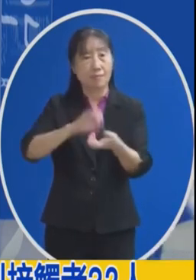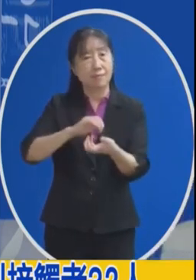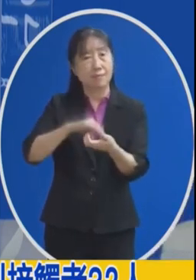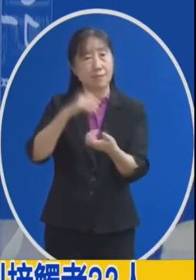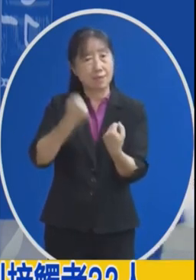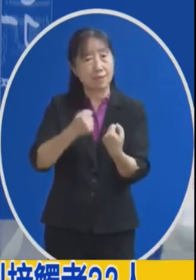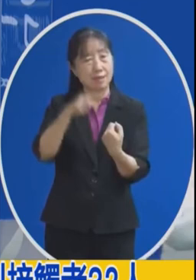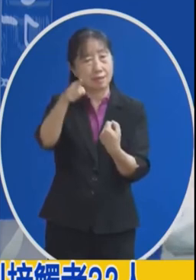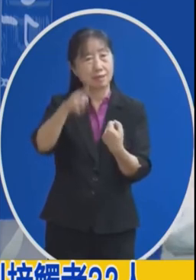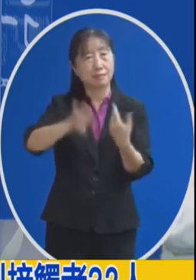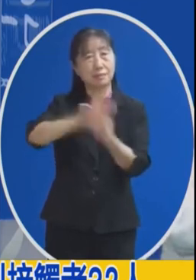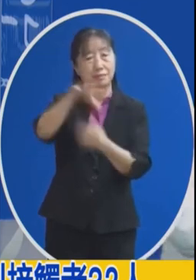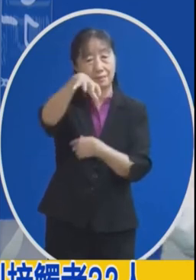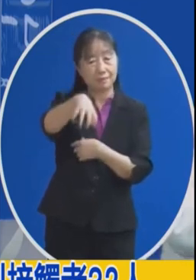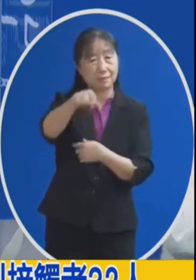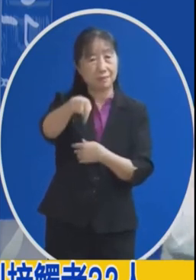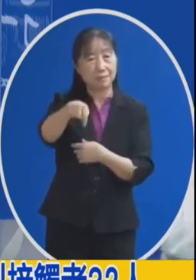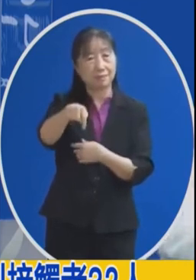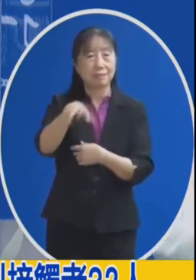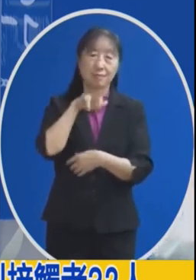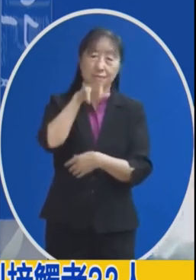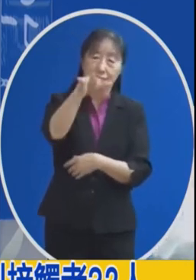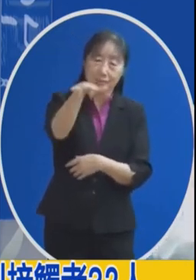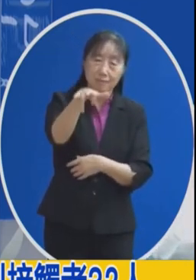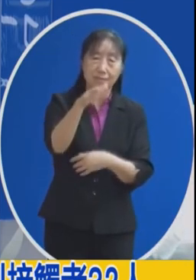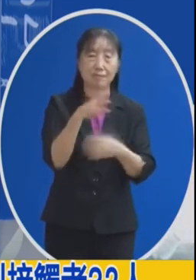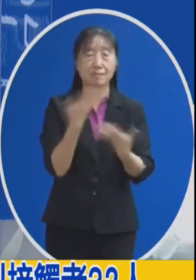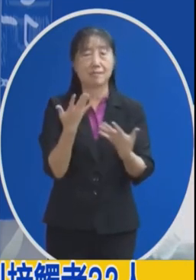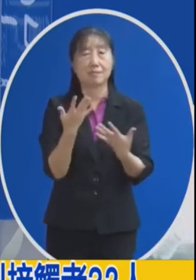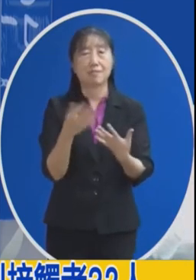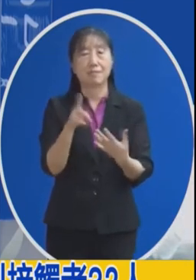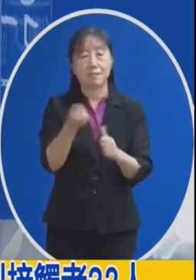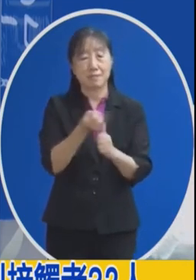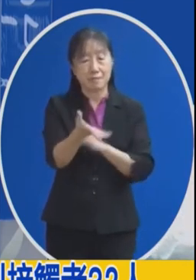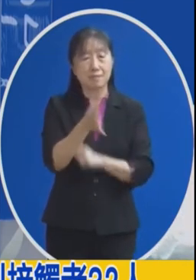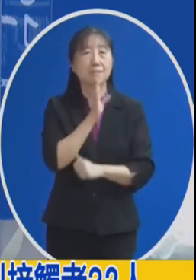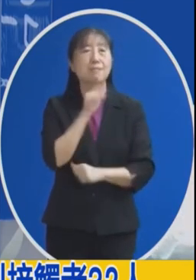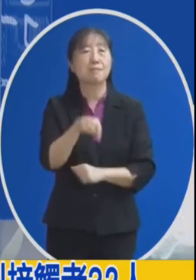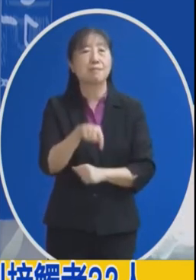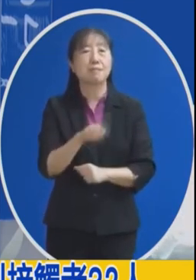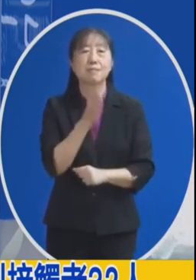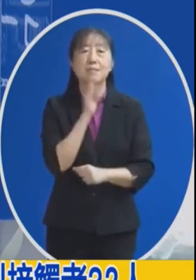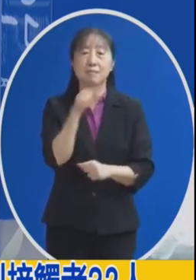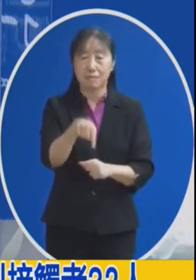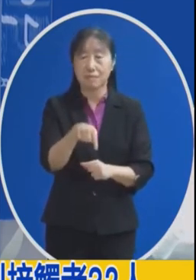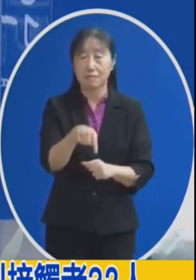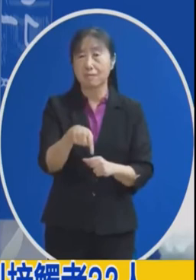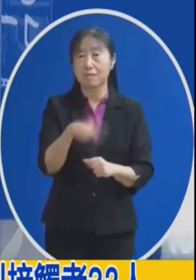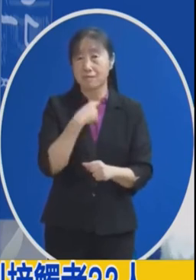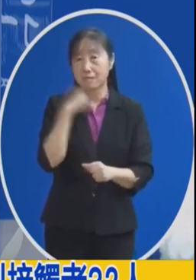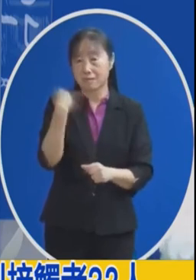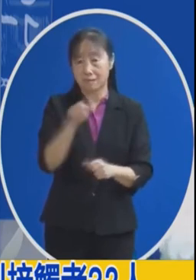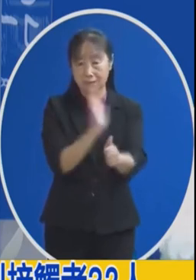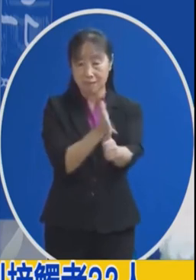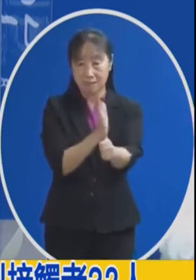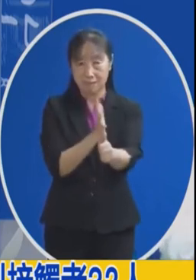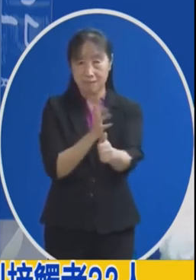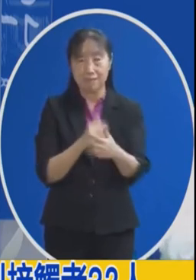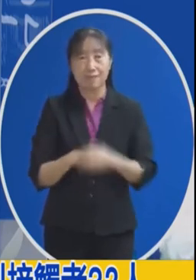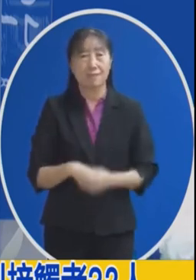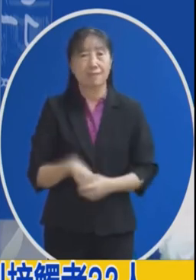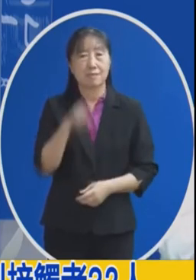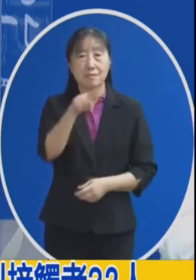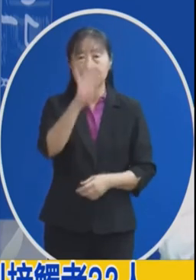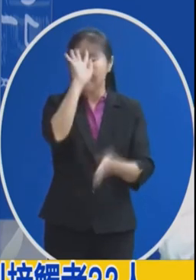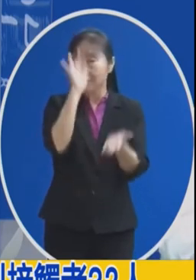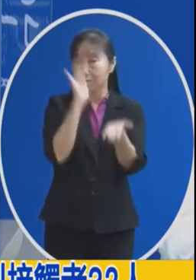在这个外站或者在航程或者什么情中感染到，那这部分还需要再详细的做一些疫调。那他这个